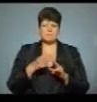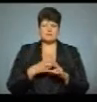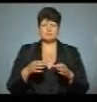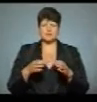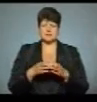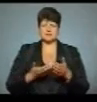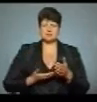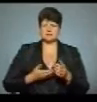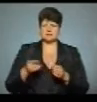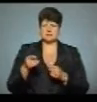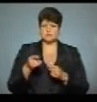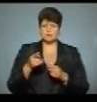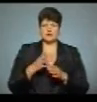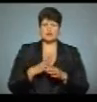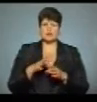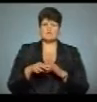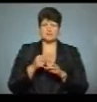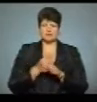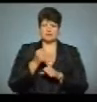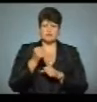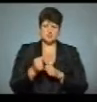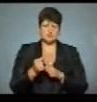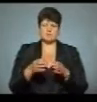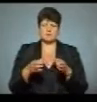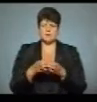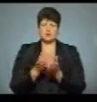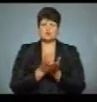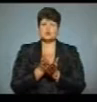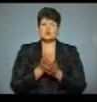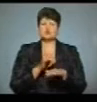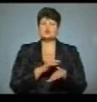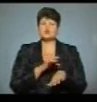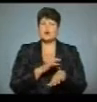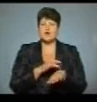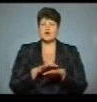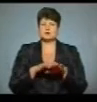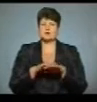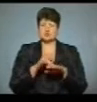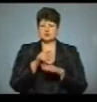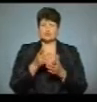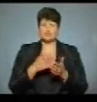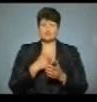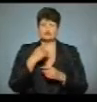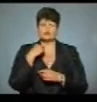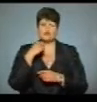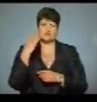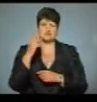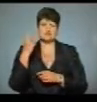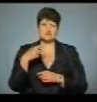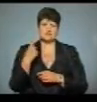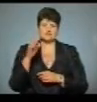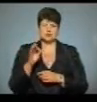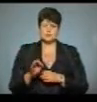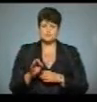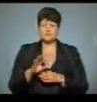у Тернополі, на вибори висунутий партією «Слуга народу». За нього проголосували понад 21% виборців. Всього в